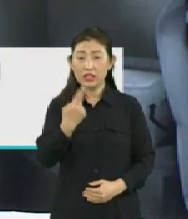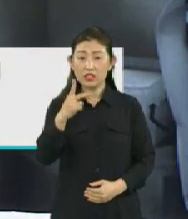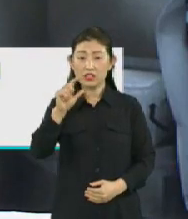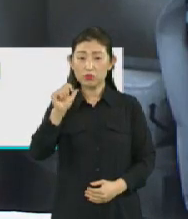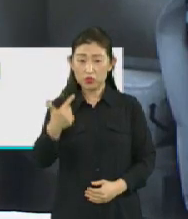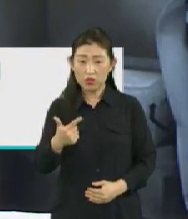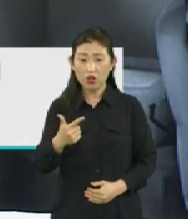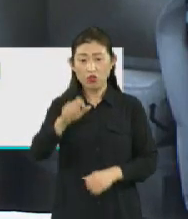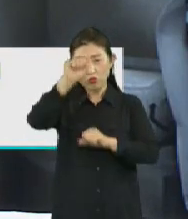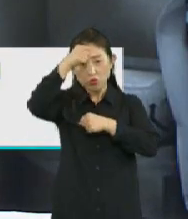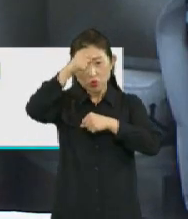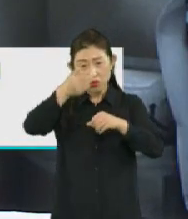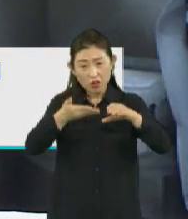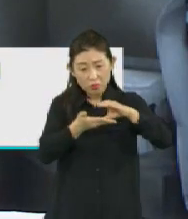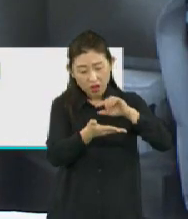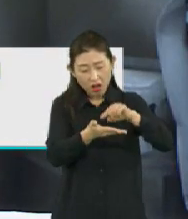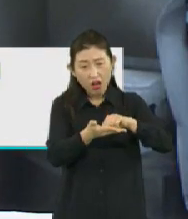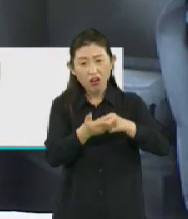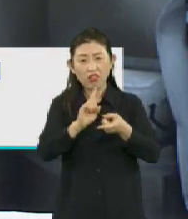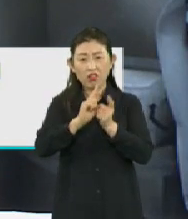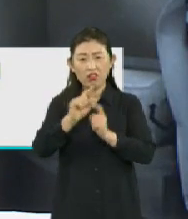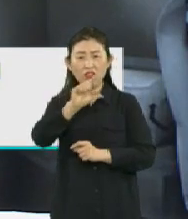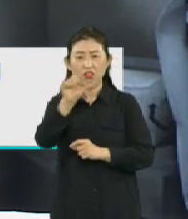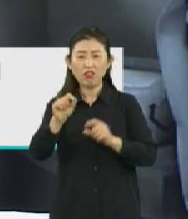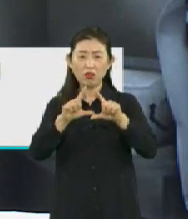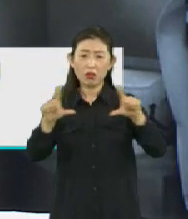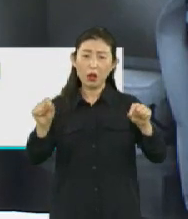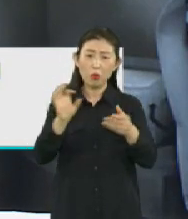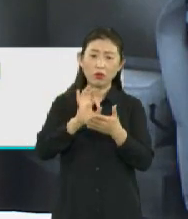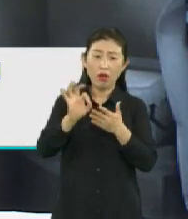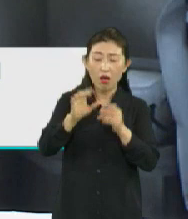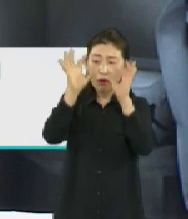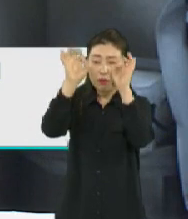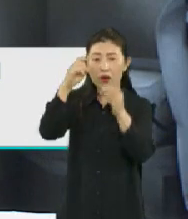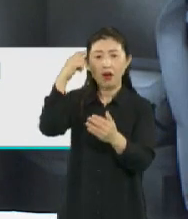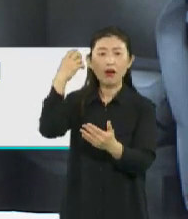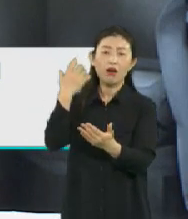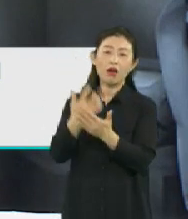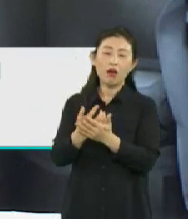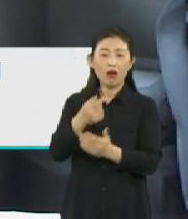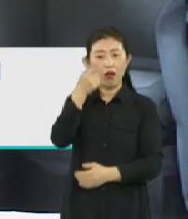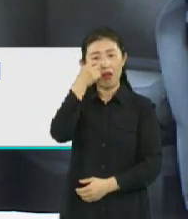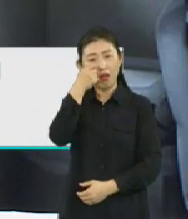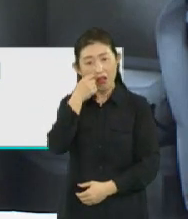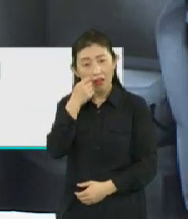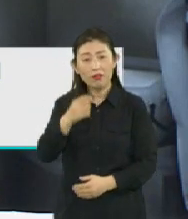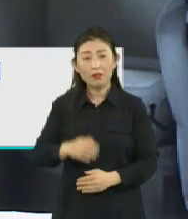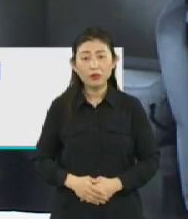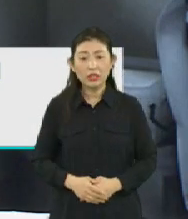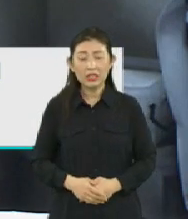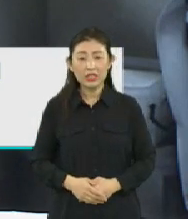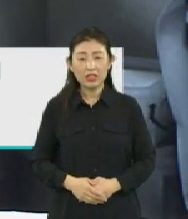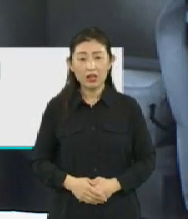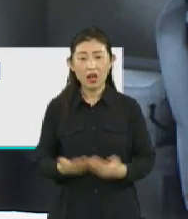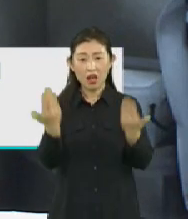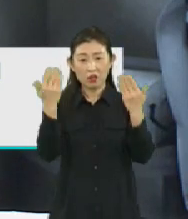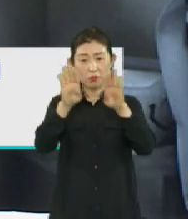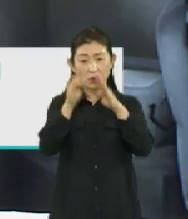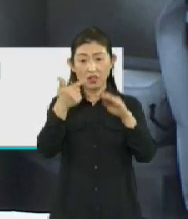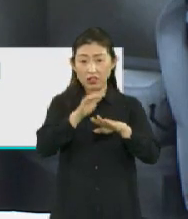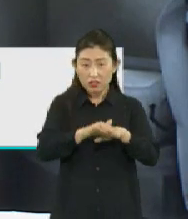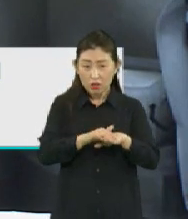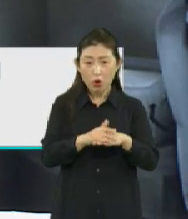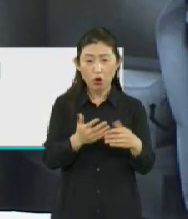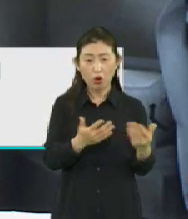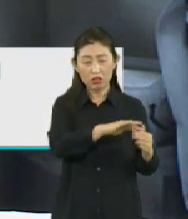지난 2016년 운동화 깔창을 생리대로 사용한다는 이야기가 우리 사회에 큰 충격을 줬죠. 새학기부터